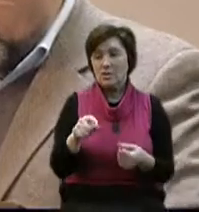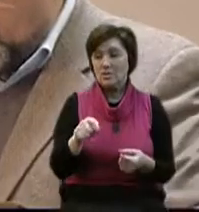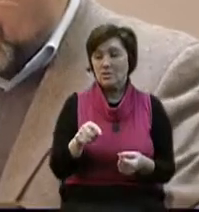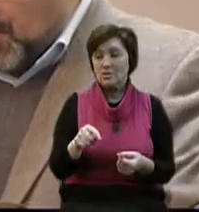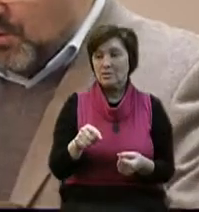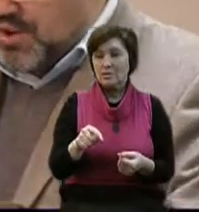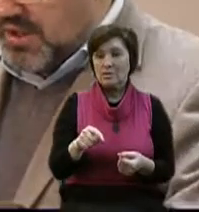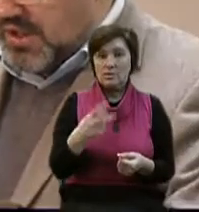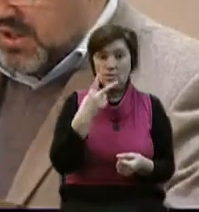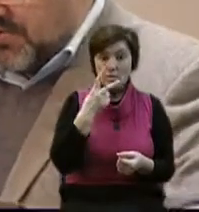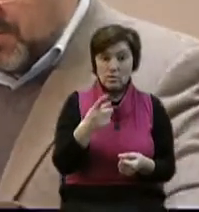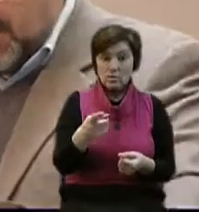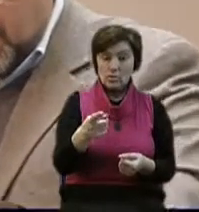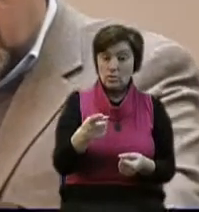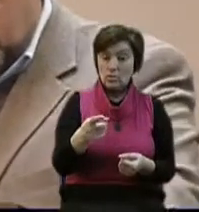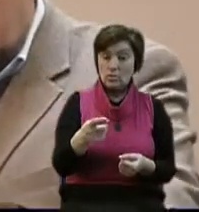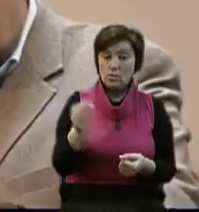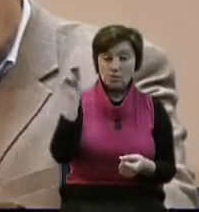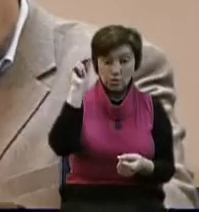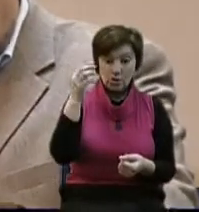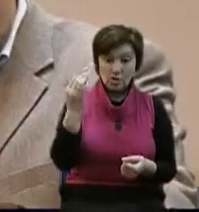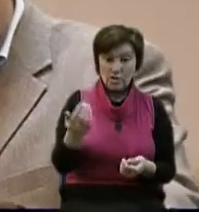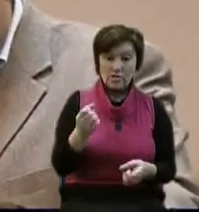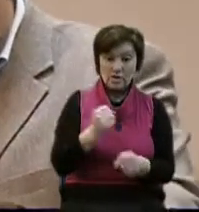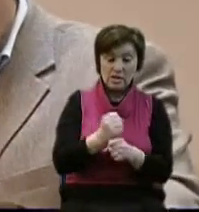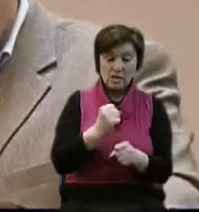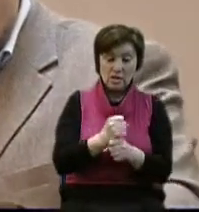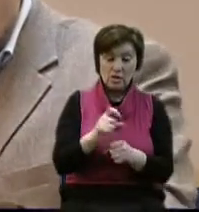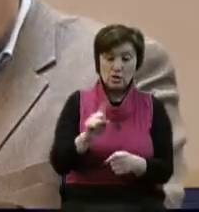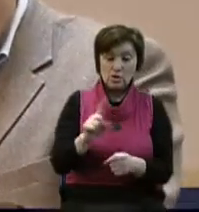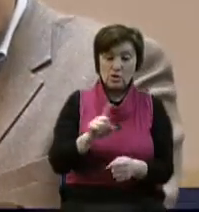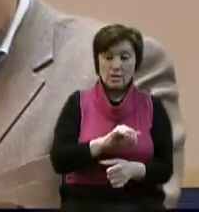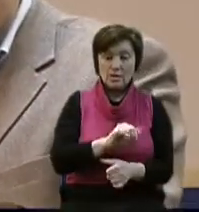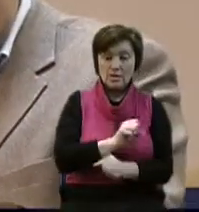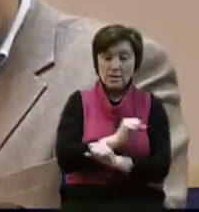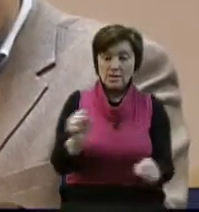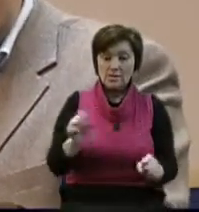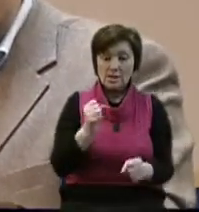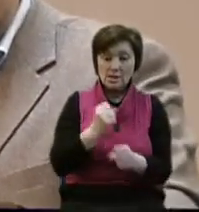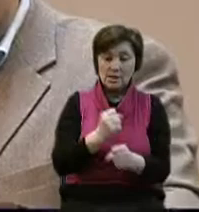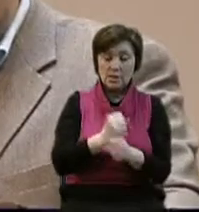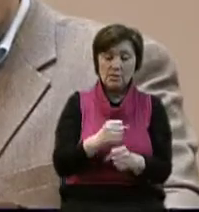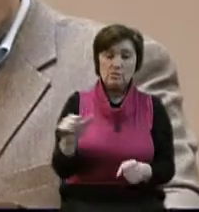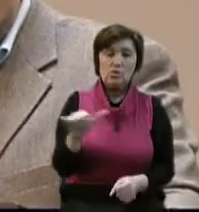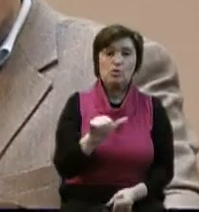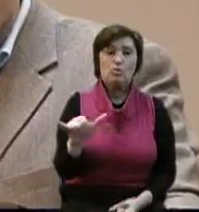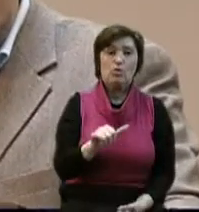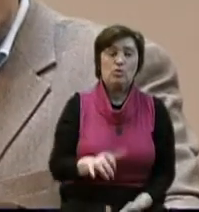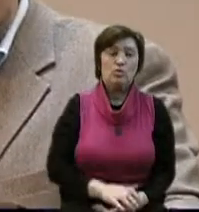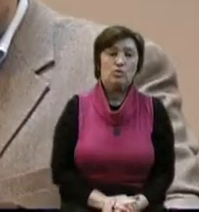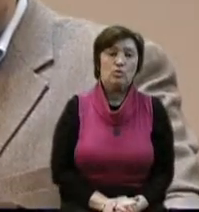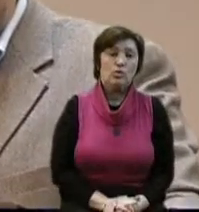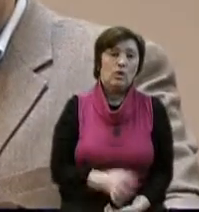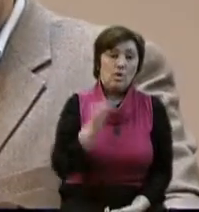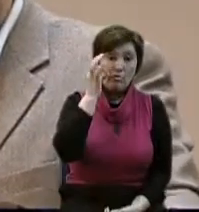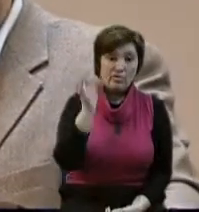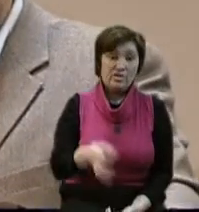сказали ему: «Вот ученики твои делают, чего не должно делать в субботу». То есть это